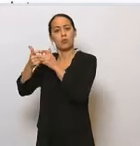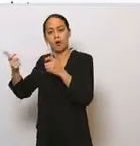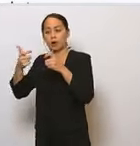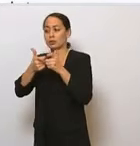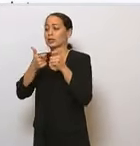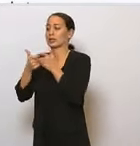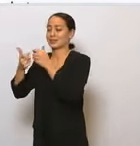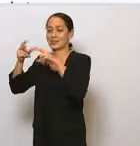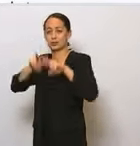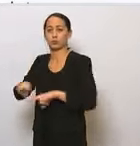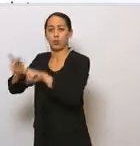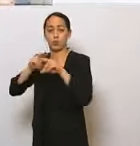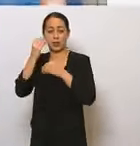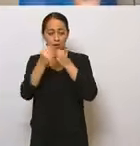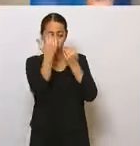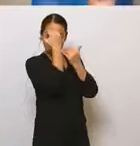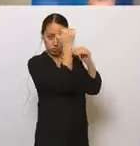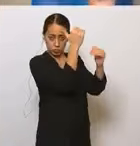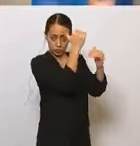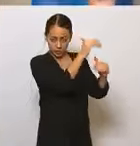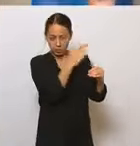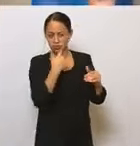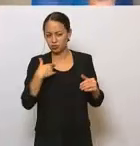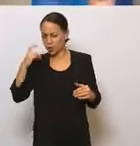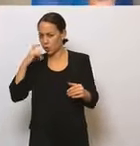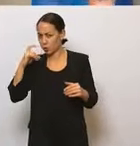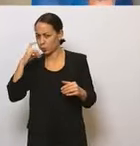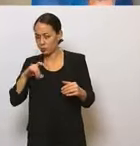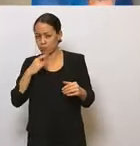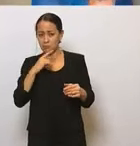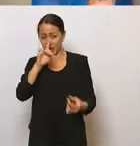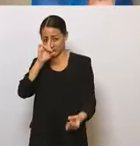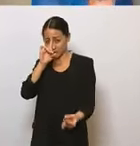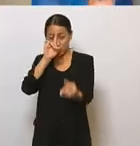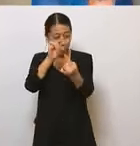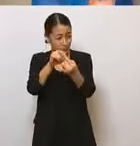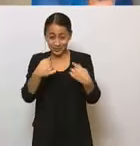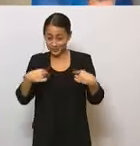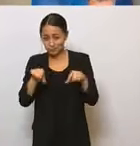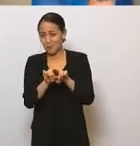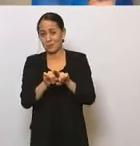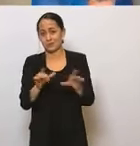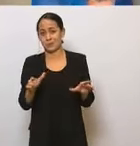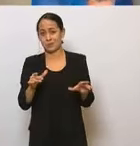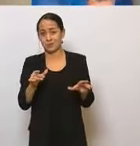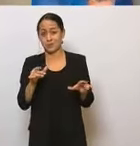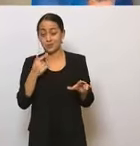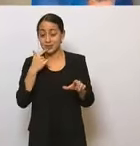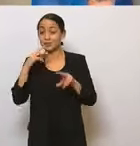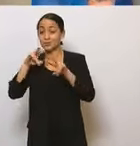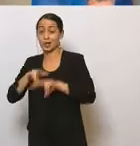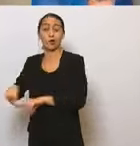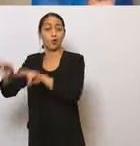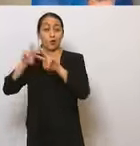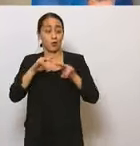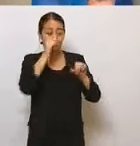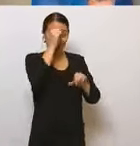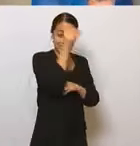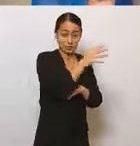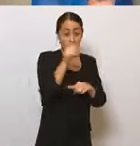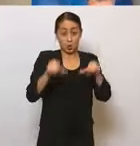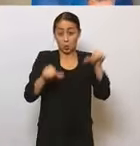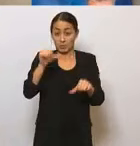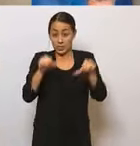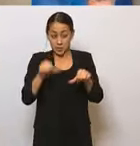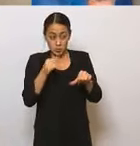voit qu'il y a une convergence, une volonté en fait d'aller dans le même sens. En fait, la compétition, elle n'est pas entre l'Europe et les États-Unis, elle est en fait entre